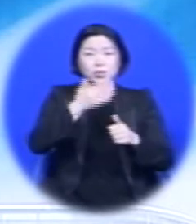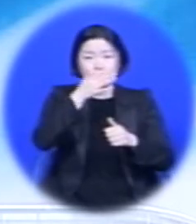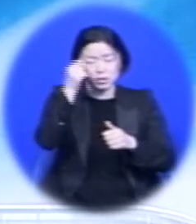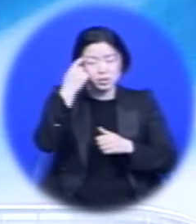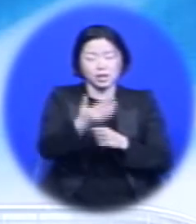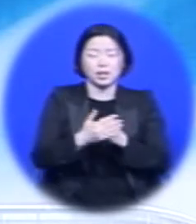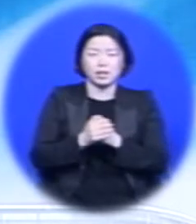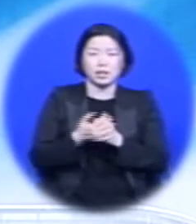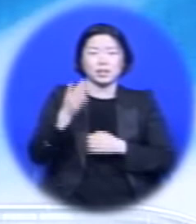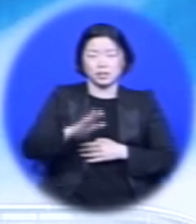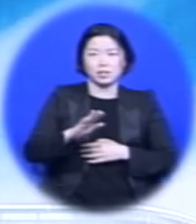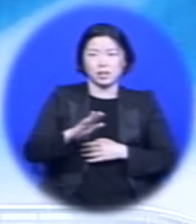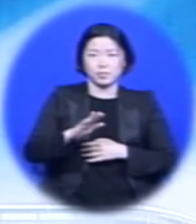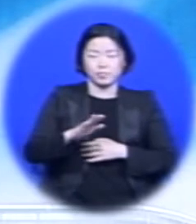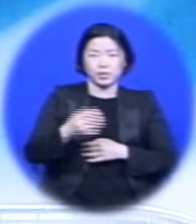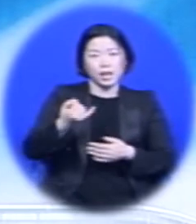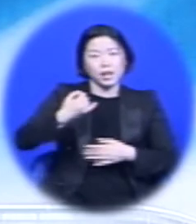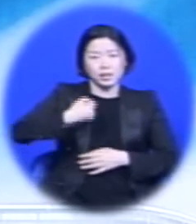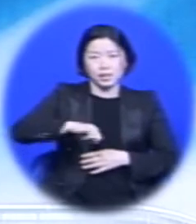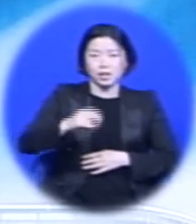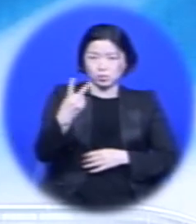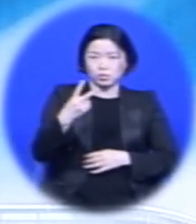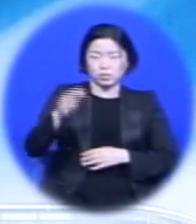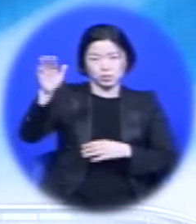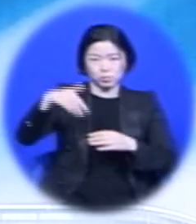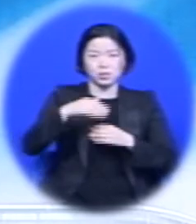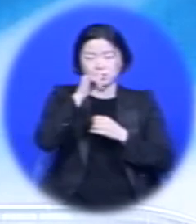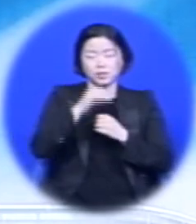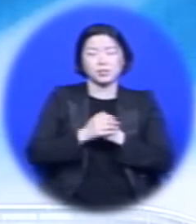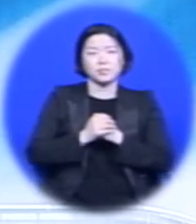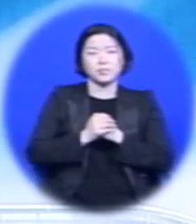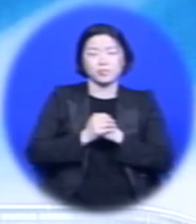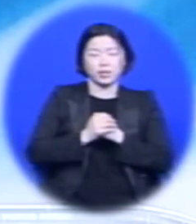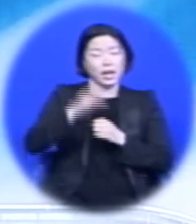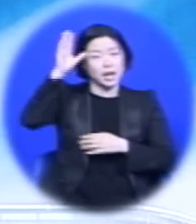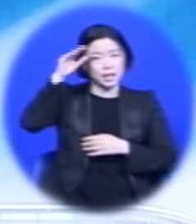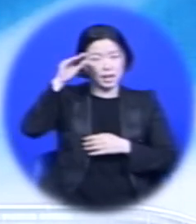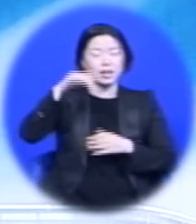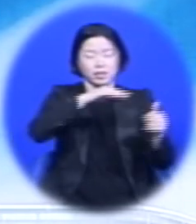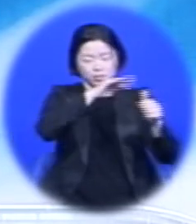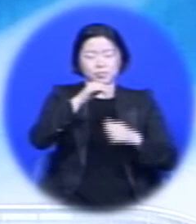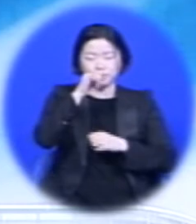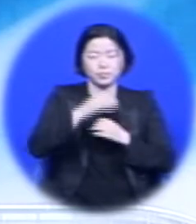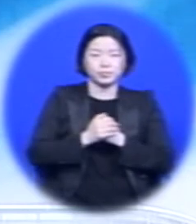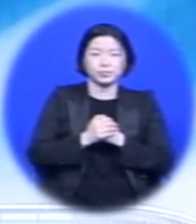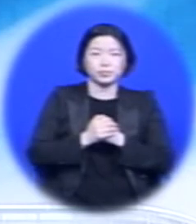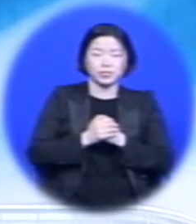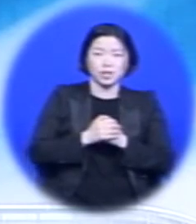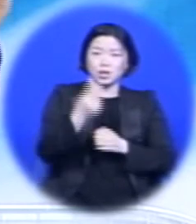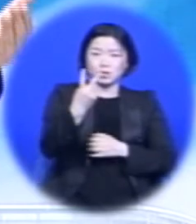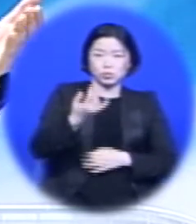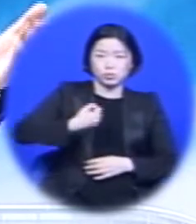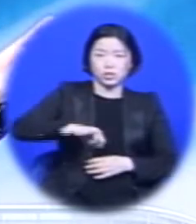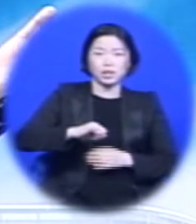그런데 제 아내가 두 딸을 불렀습니다. 불러서는 걔를 데려오너라. 두 딸은